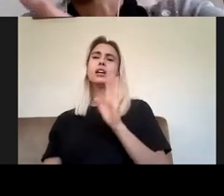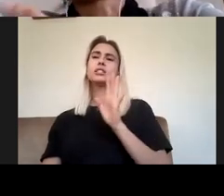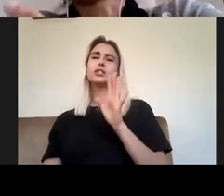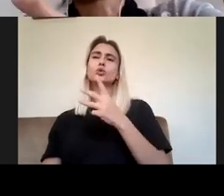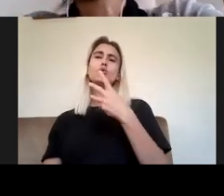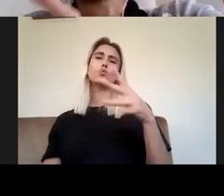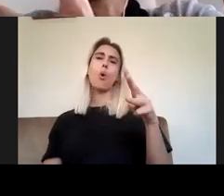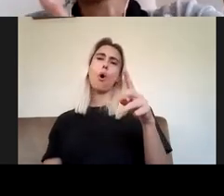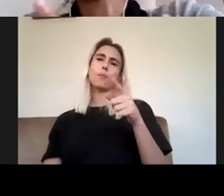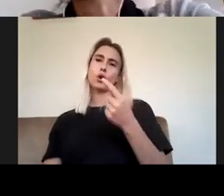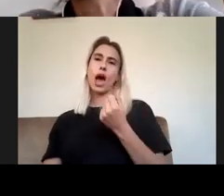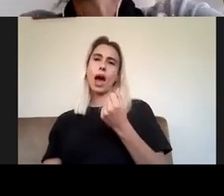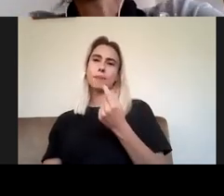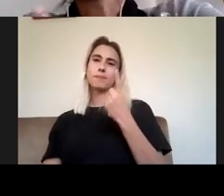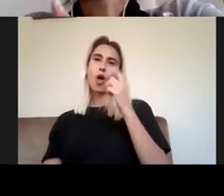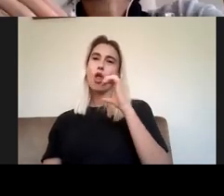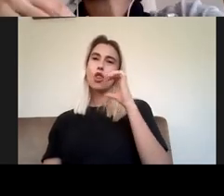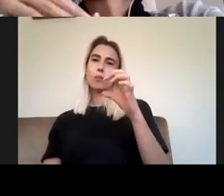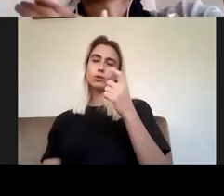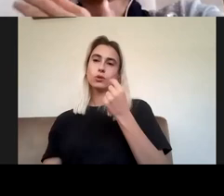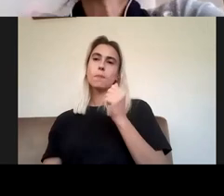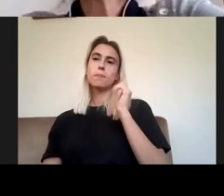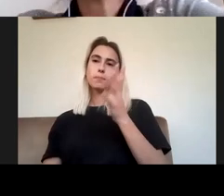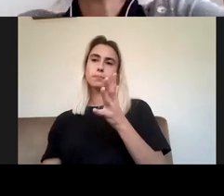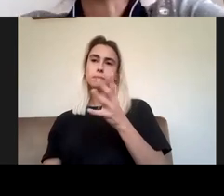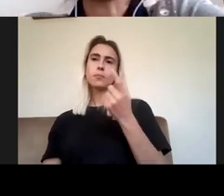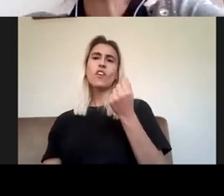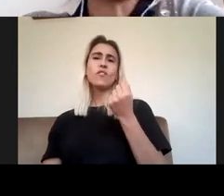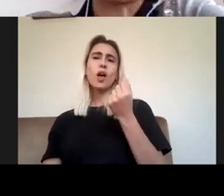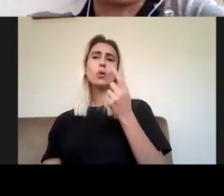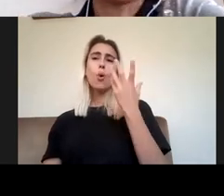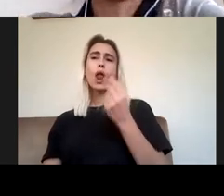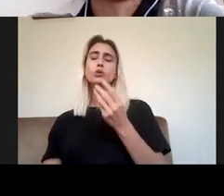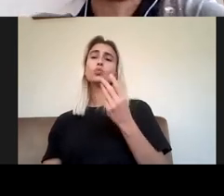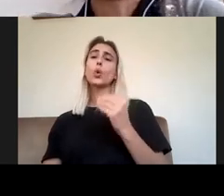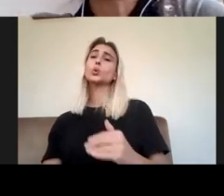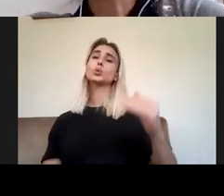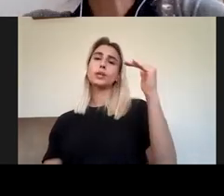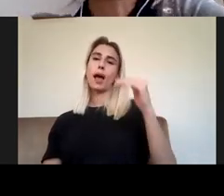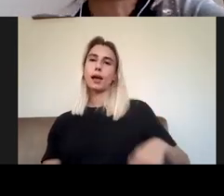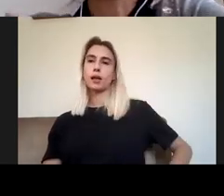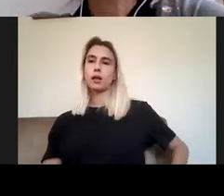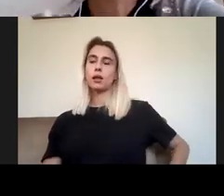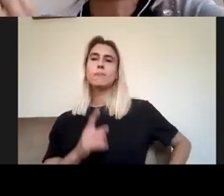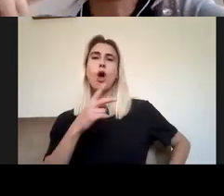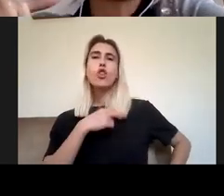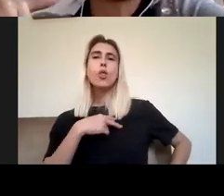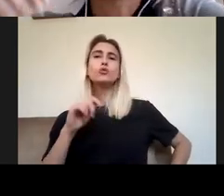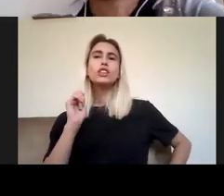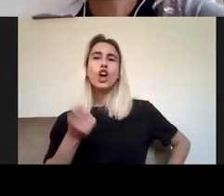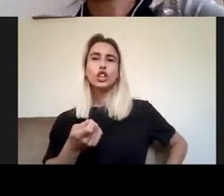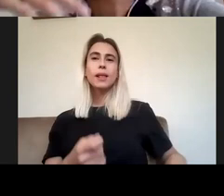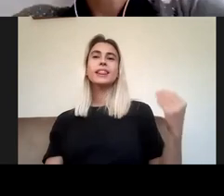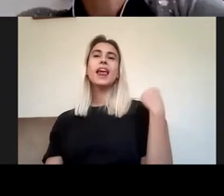bu rakamlar, yani bir otobüsün rakamı maliyet olarak gerçekten çok yüksek. Yani bir otobüs değiştirmek, bir otobüsü